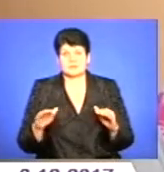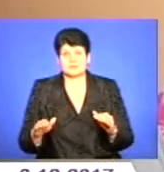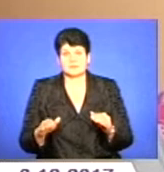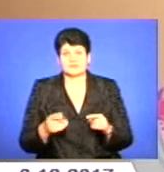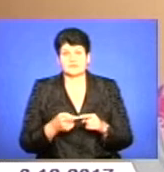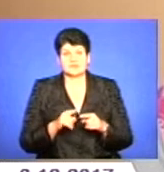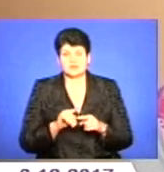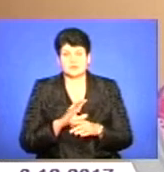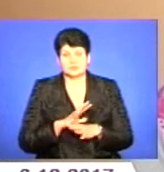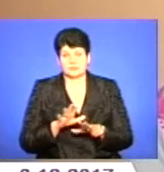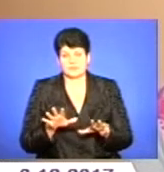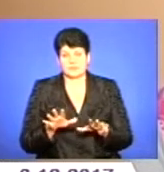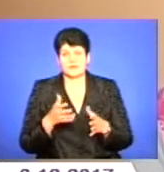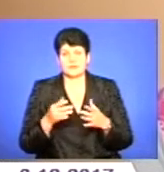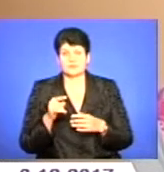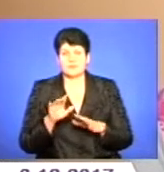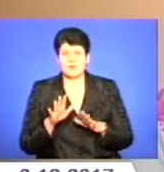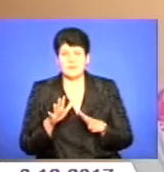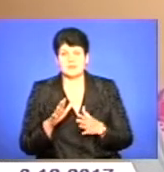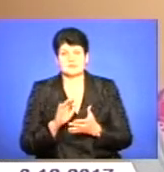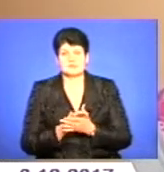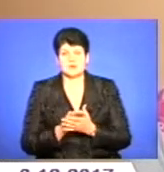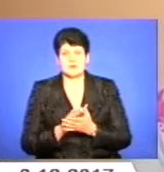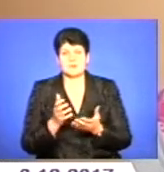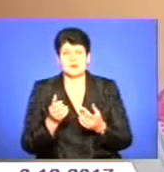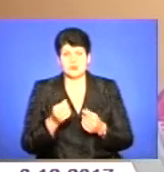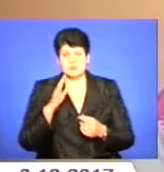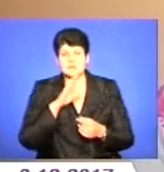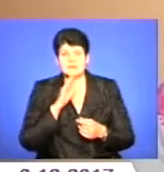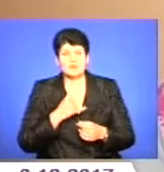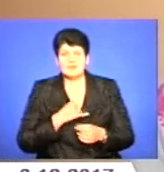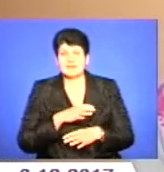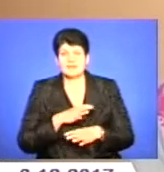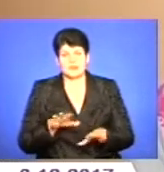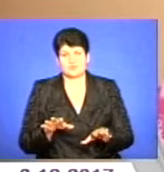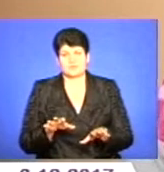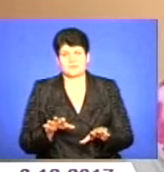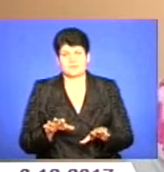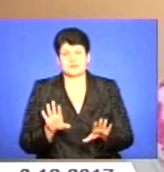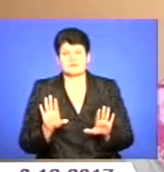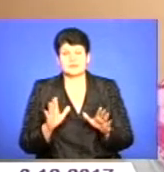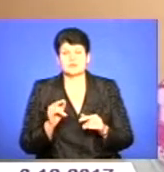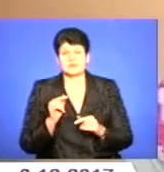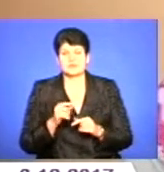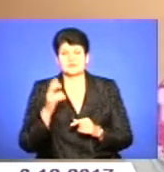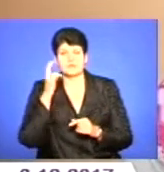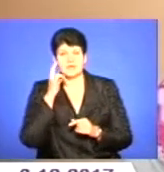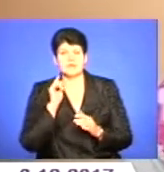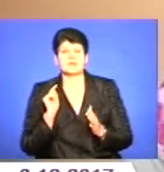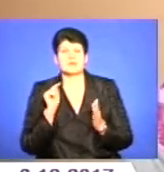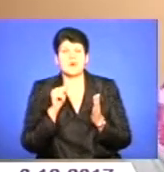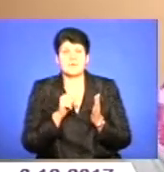пройшли такого. На той момент якихось знайомих, прийомних батьків в мене не було. І вийшло так, що ми в Києві попали